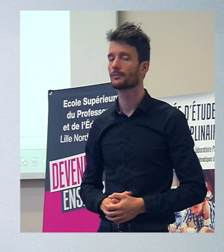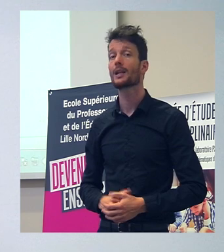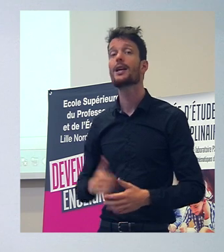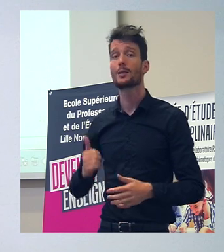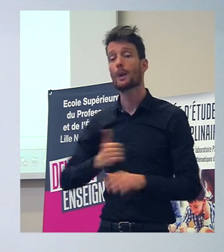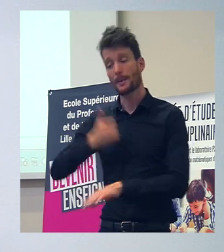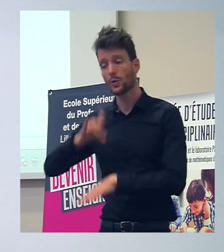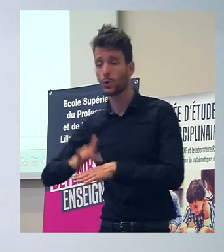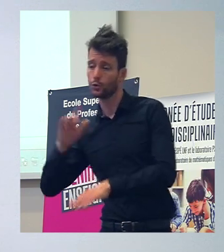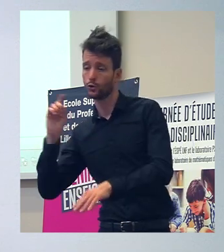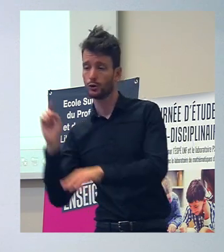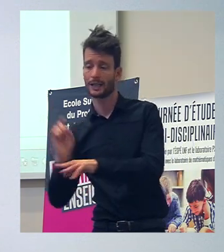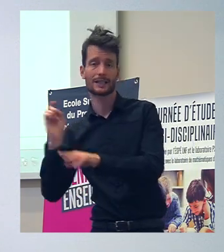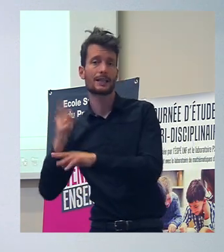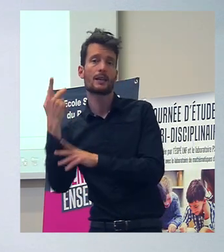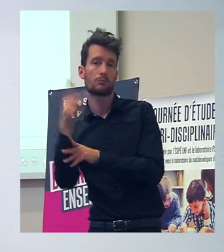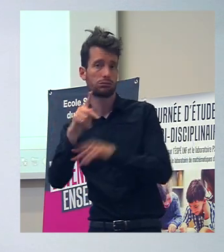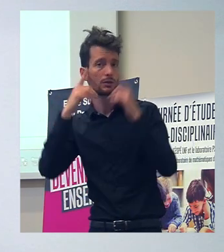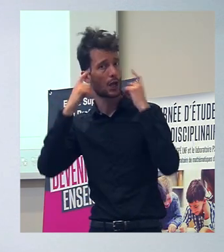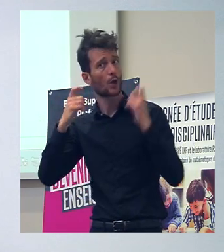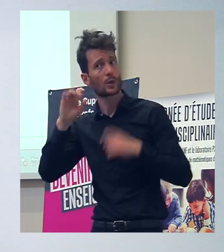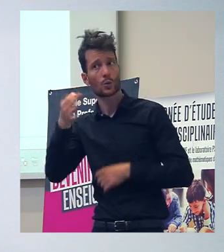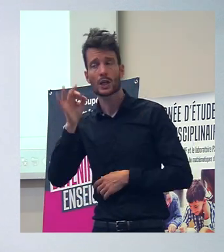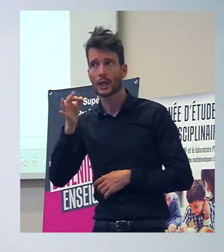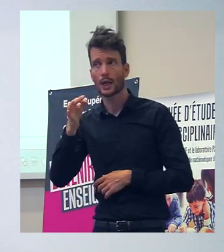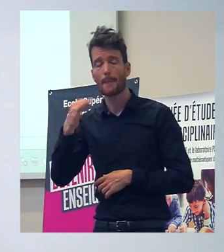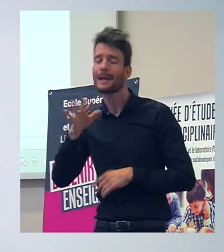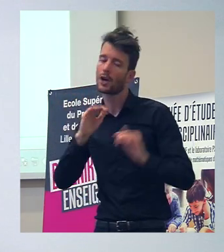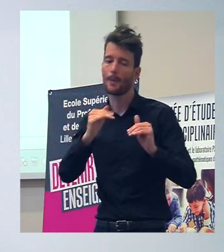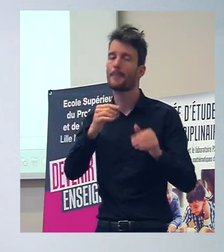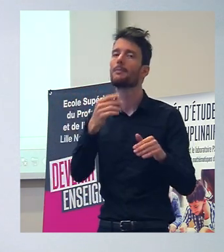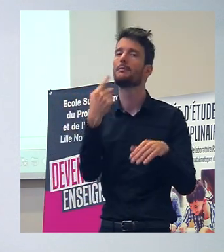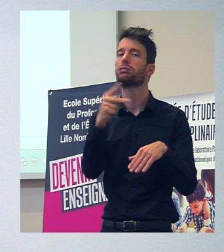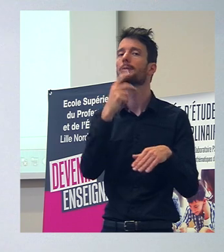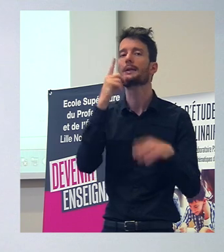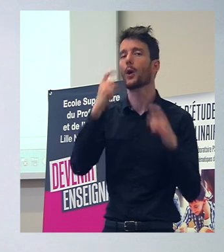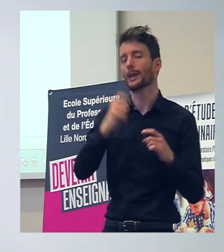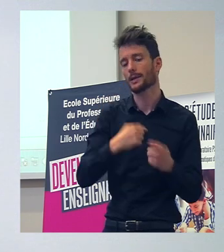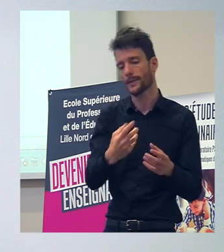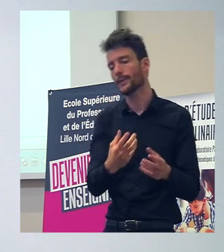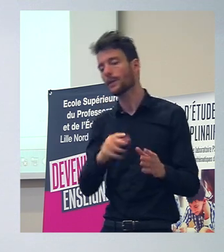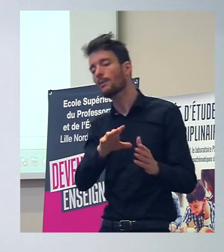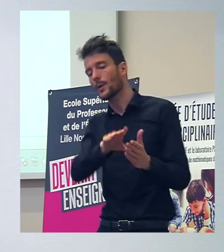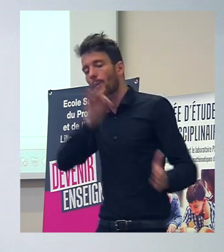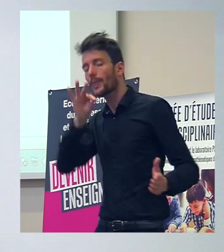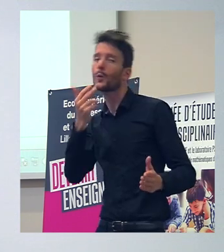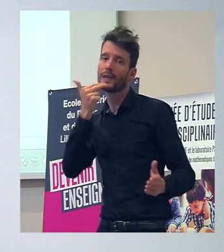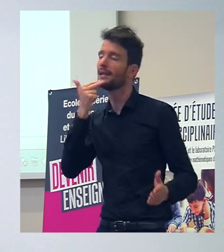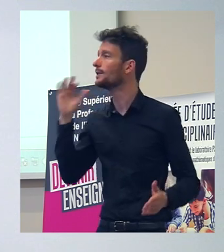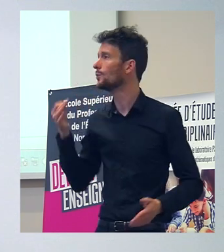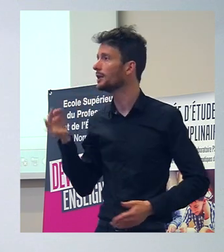critiqué la théorie de Kölberg, mais je peux m'en servir malgré ces critiques parce qu'elles ont